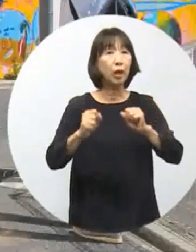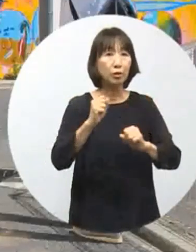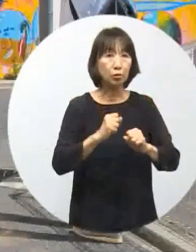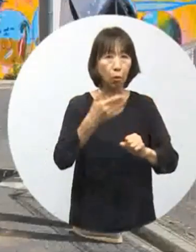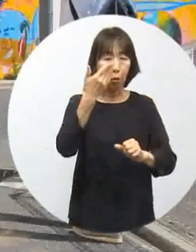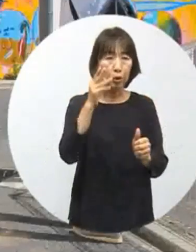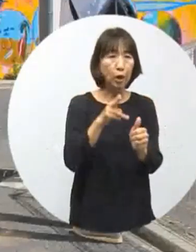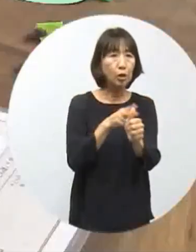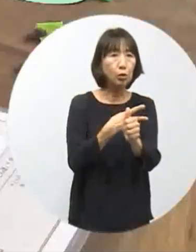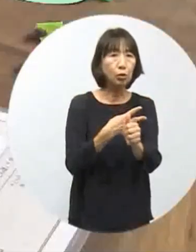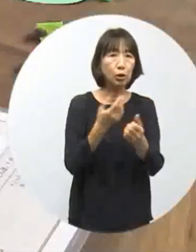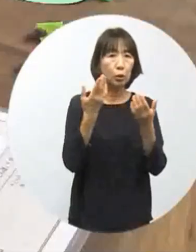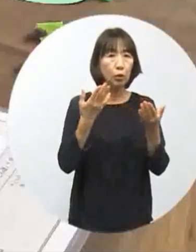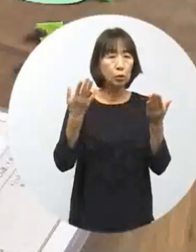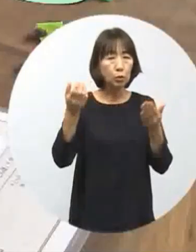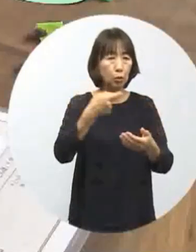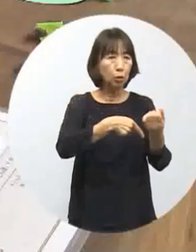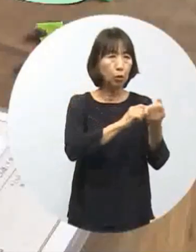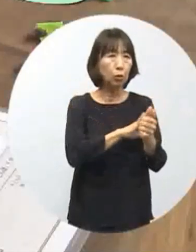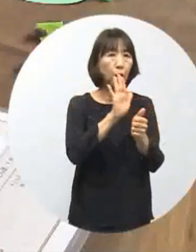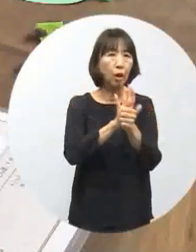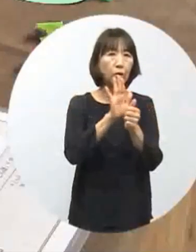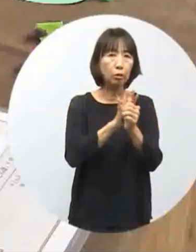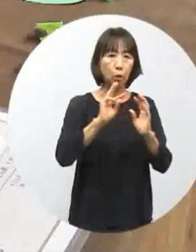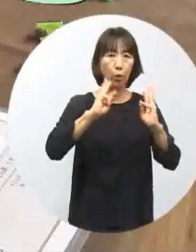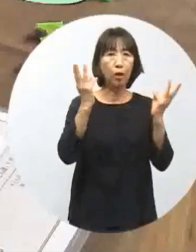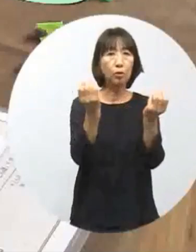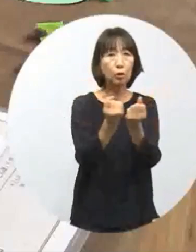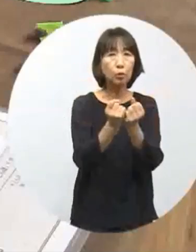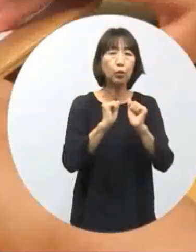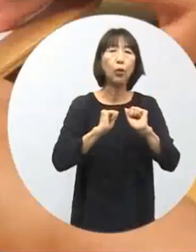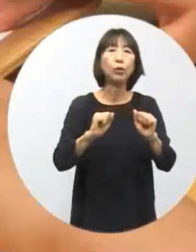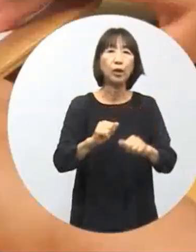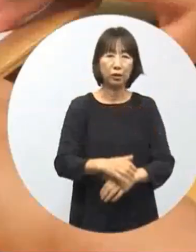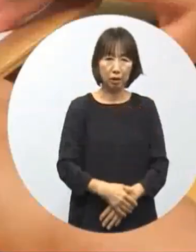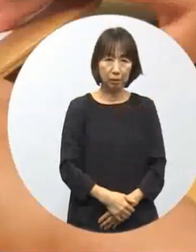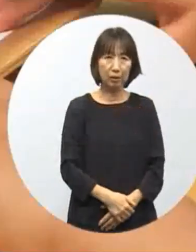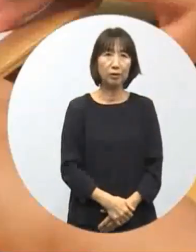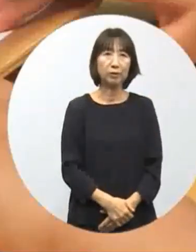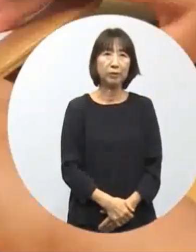年の創造力を育むワークショップなども行っています。